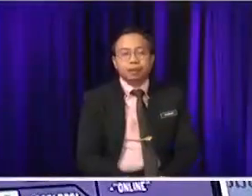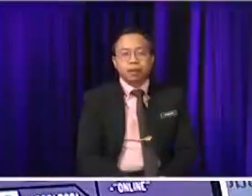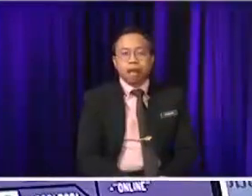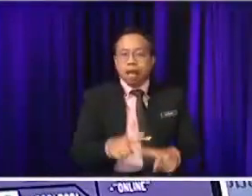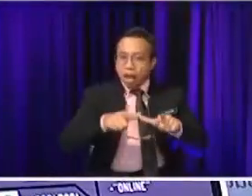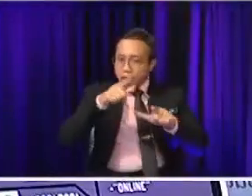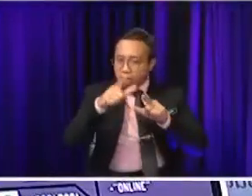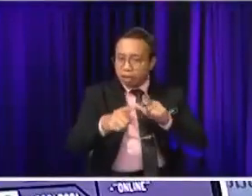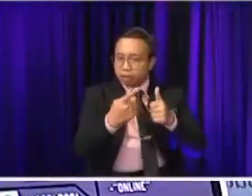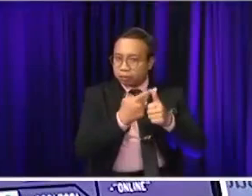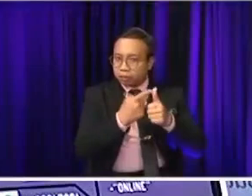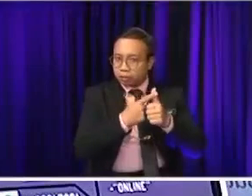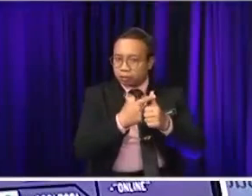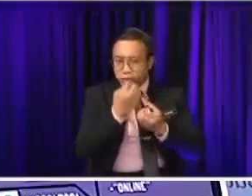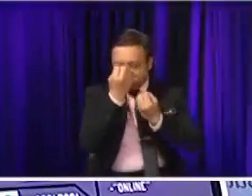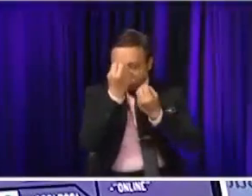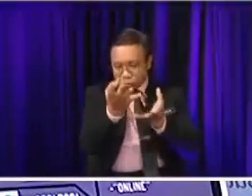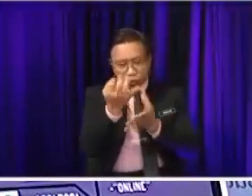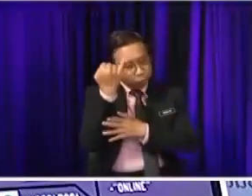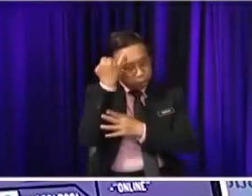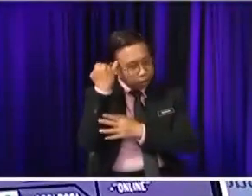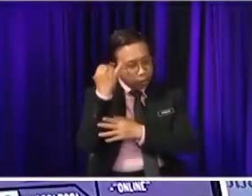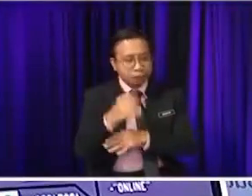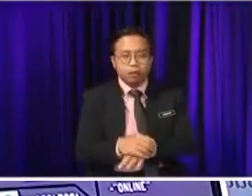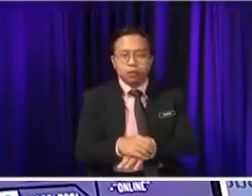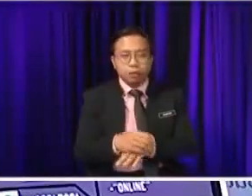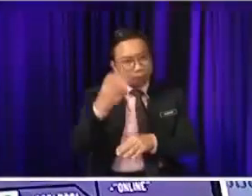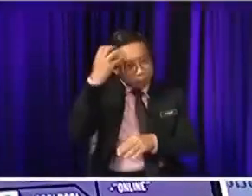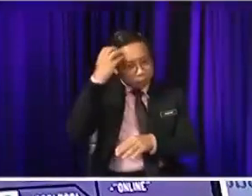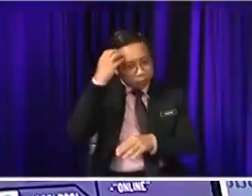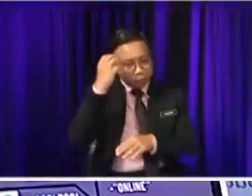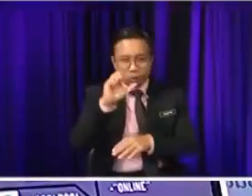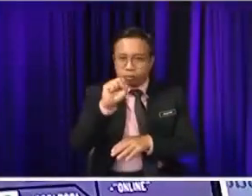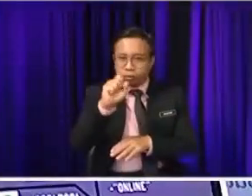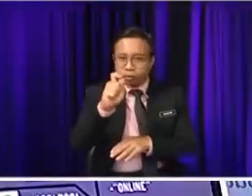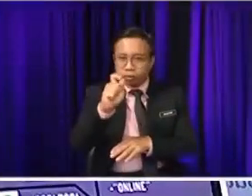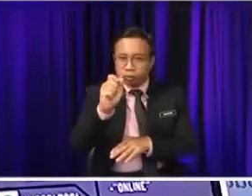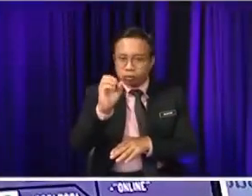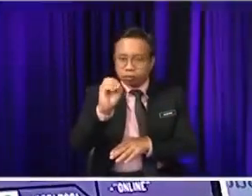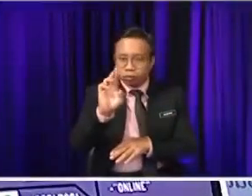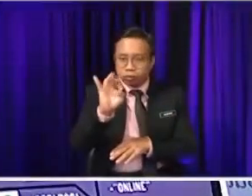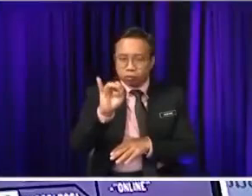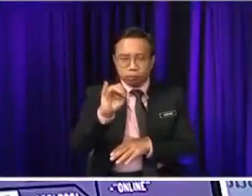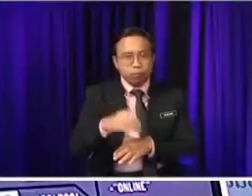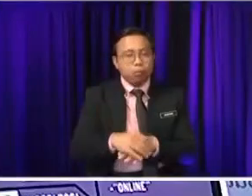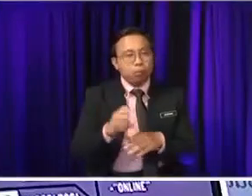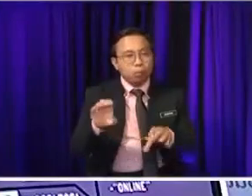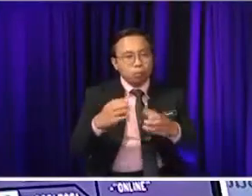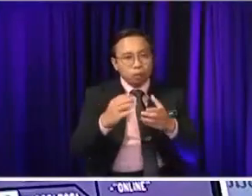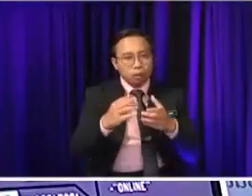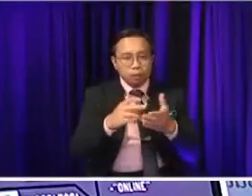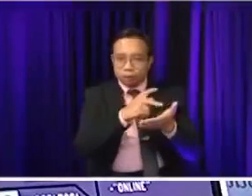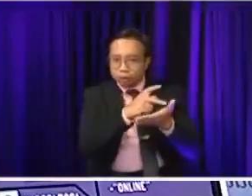langkah pertama brainstorming ID ataupun kita membuat pemetaan pemikiran